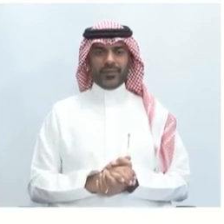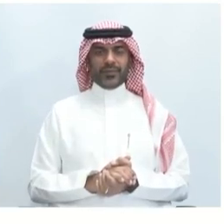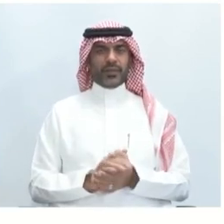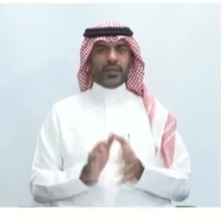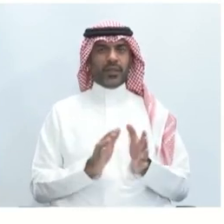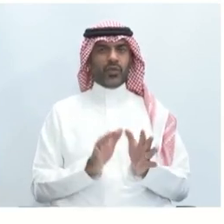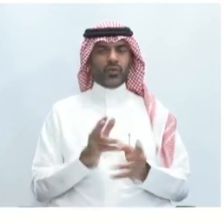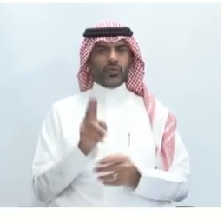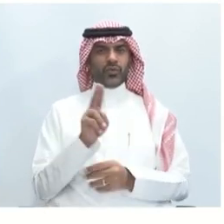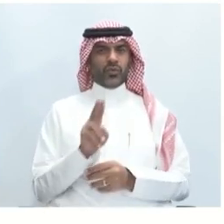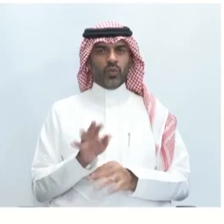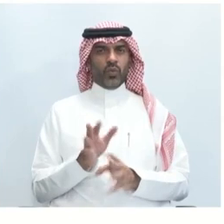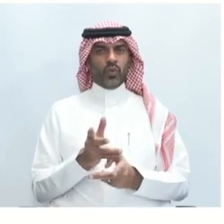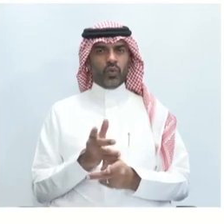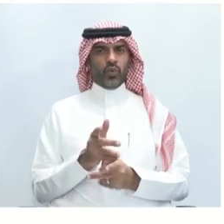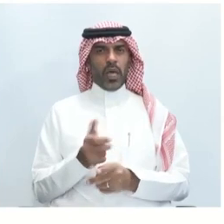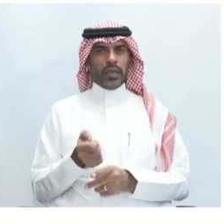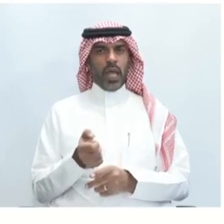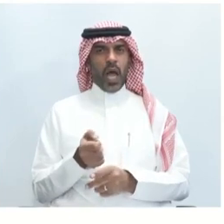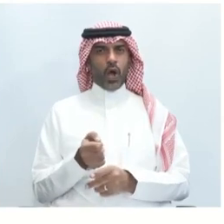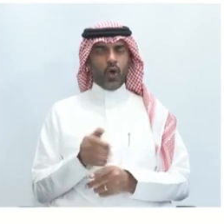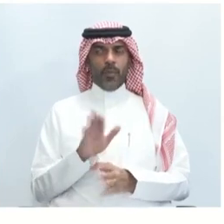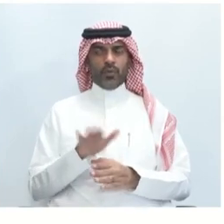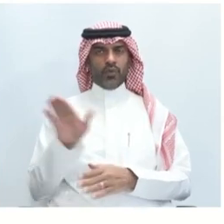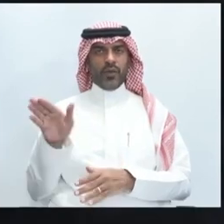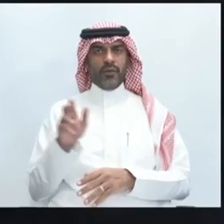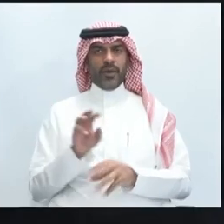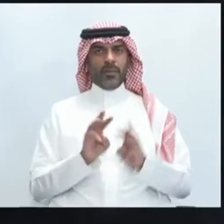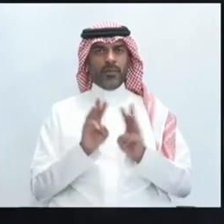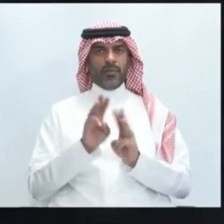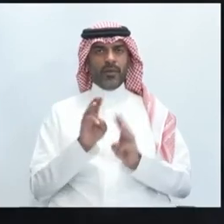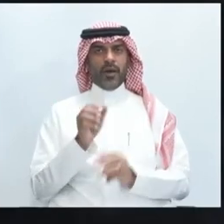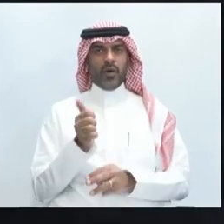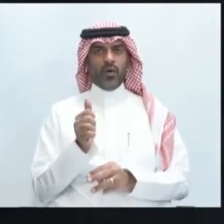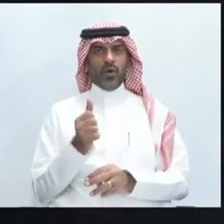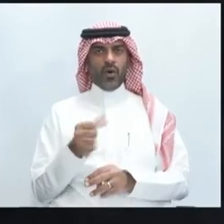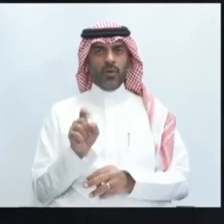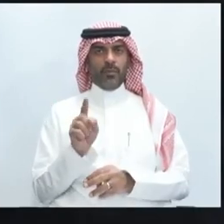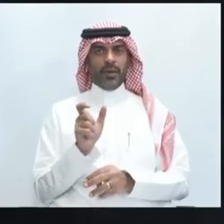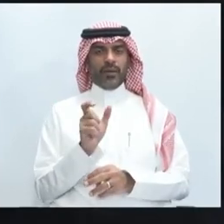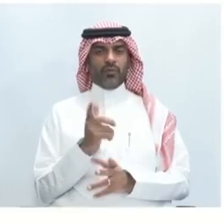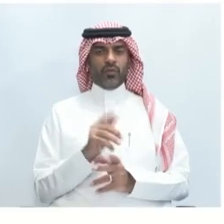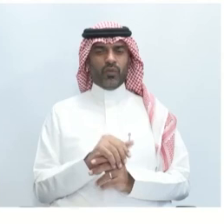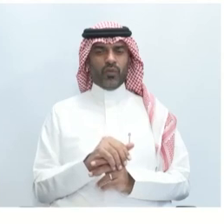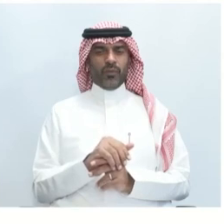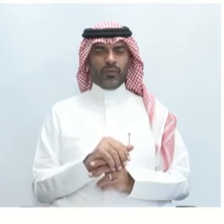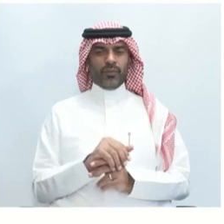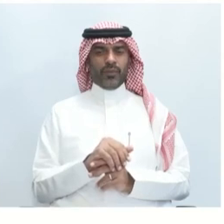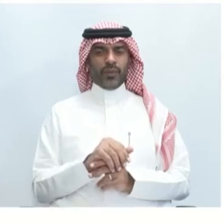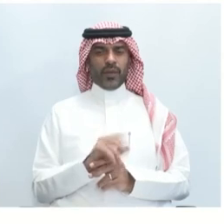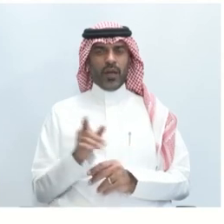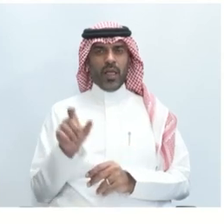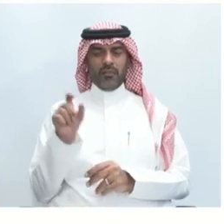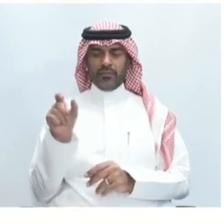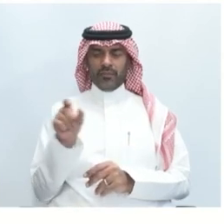طيب ما هي ادوات التحكم الموجوده في الاوبن روبرت احسنتم موجوده عندنا مجموعه من